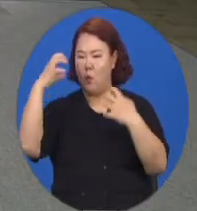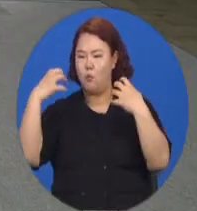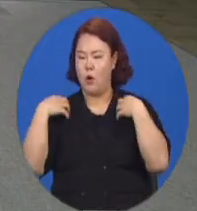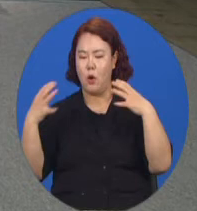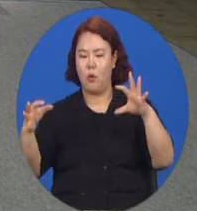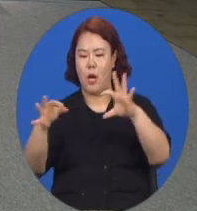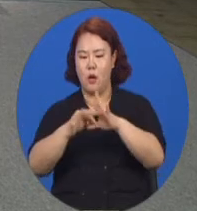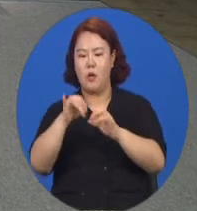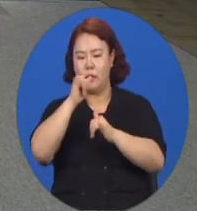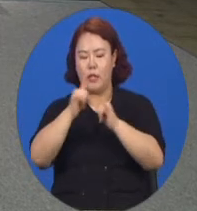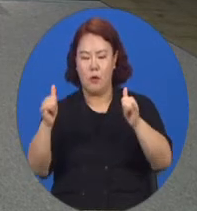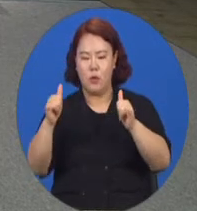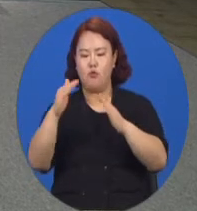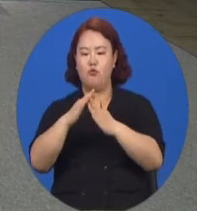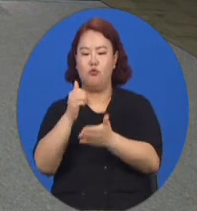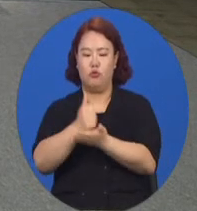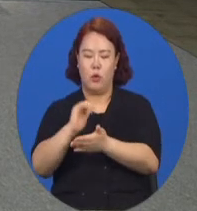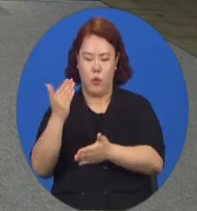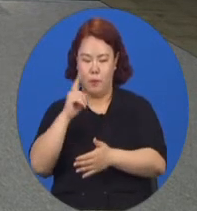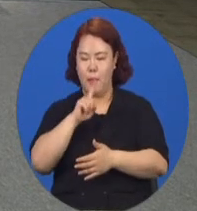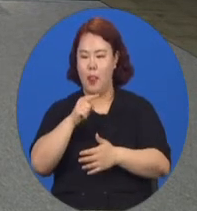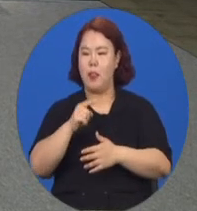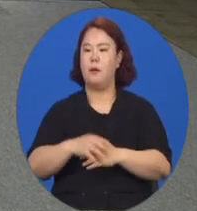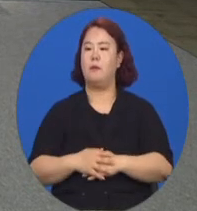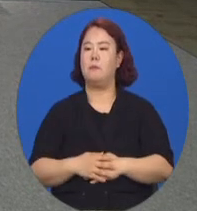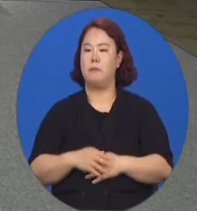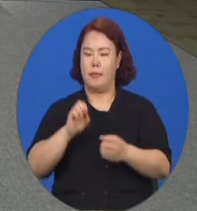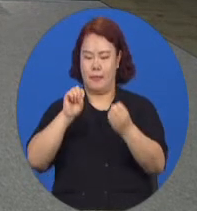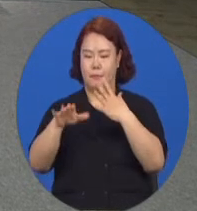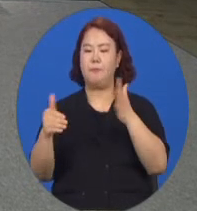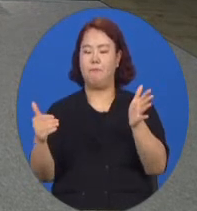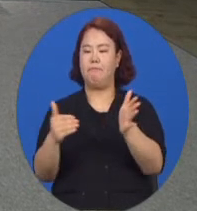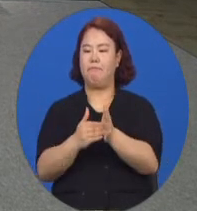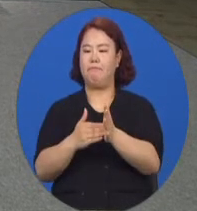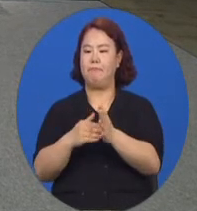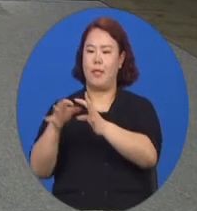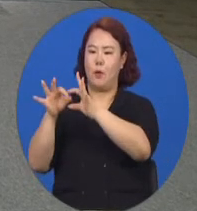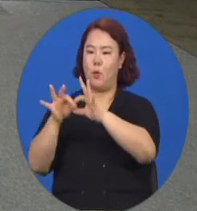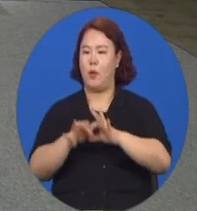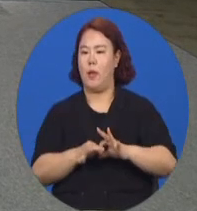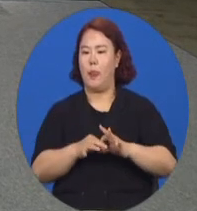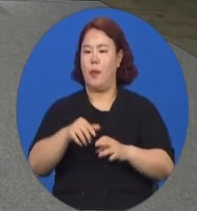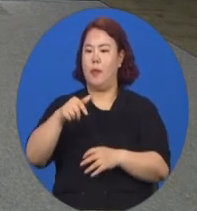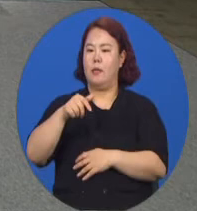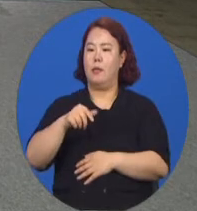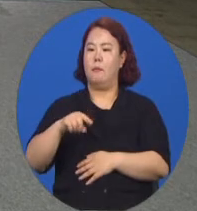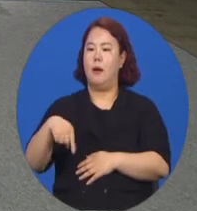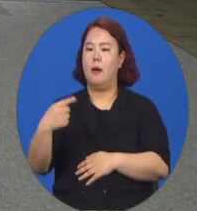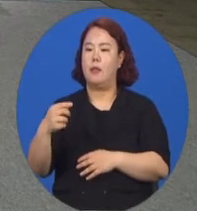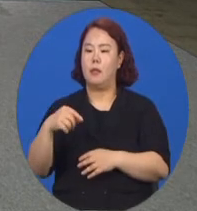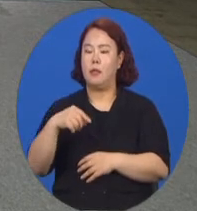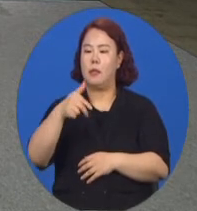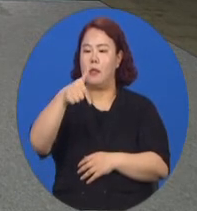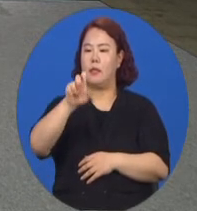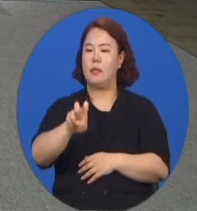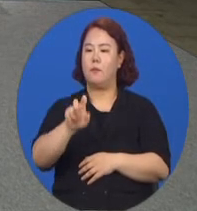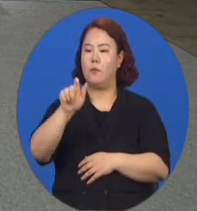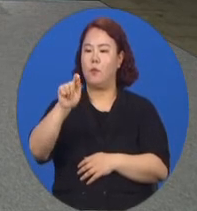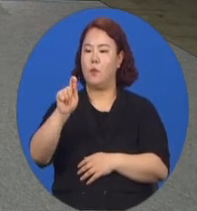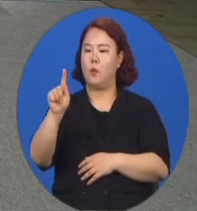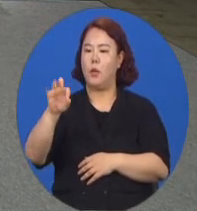사람이 군수가 돼야 된다. 이런 네. 자 답변은 거기까지 듣도록 하겠습니다. 계속해서 바로 또 김광직 후보 주도의